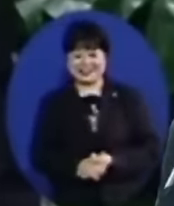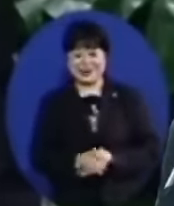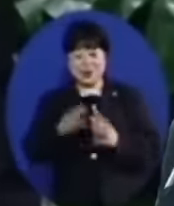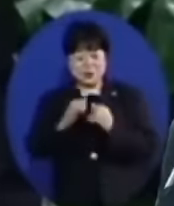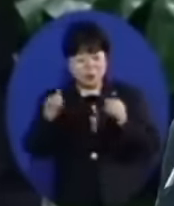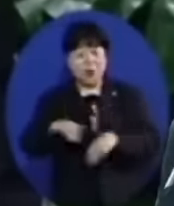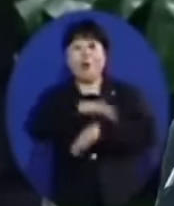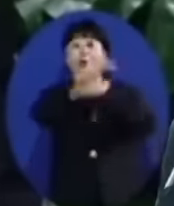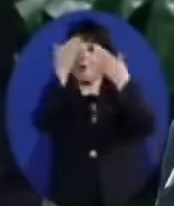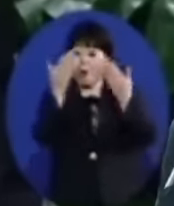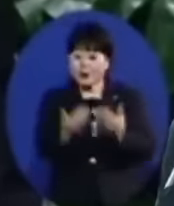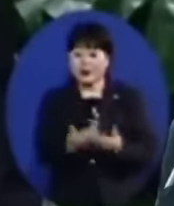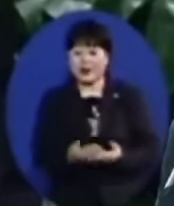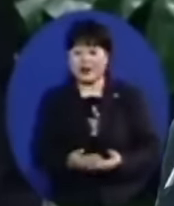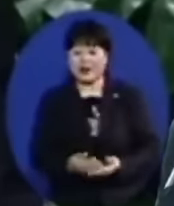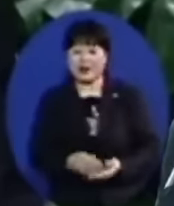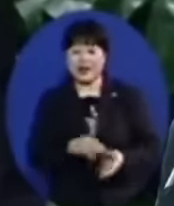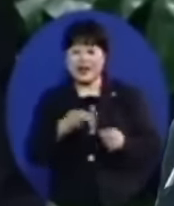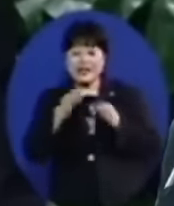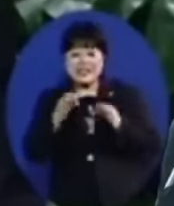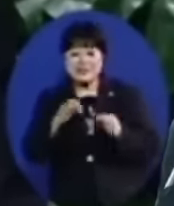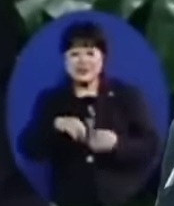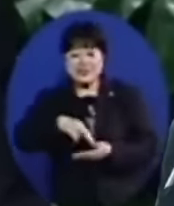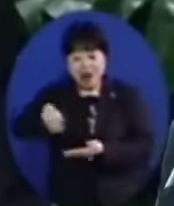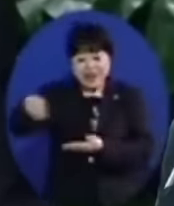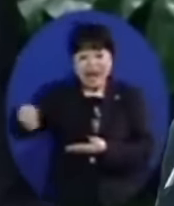국민이 김연아와 하나가 됐어요.